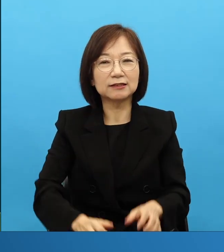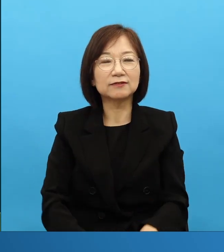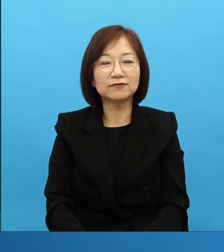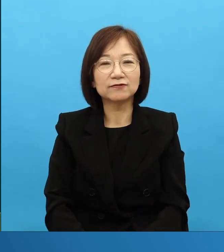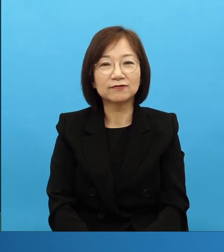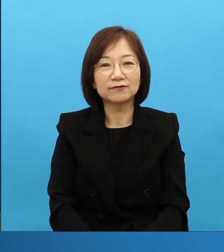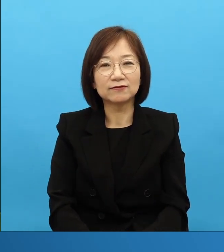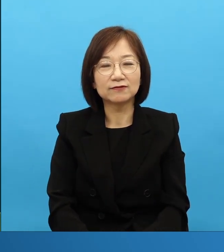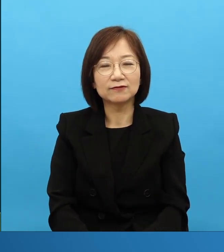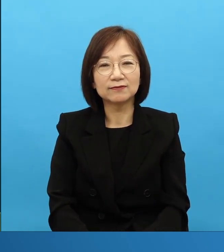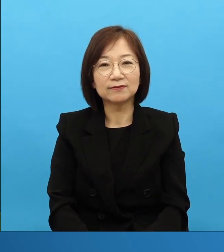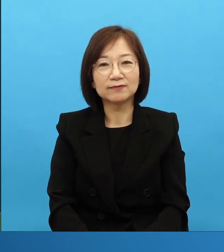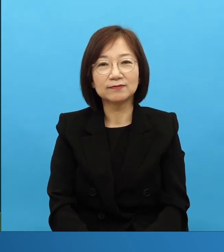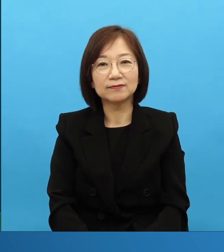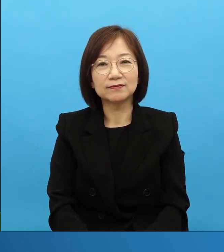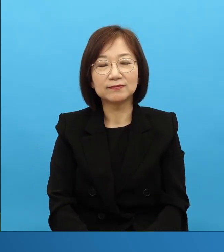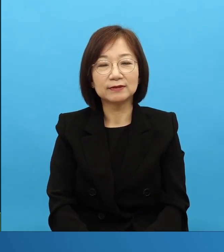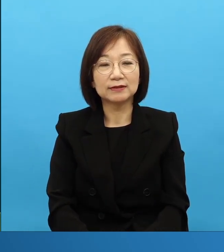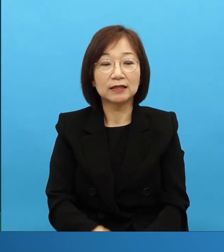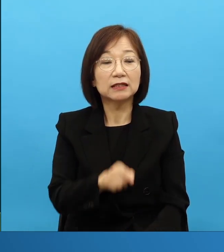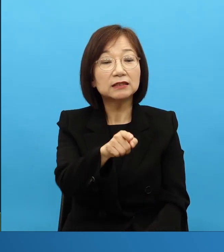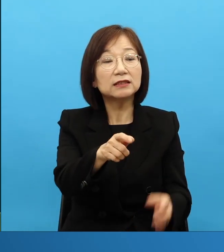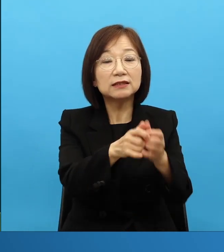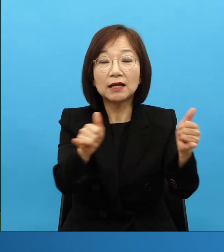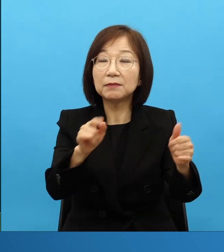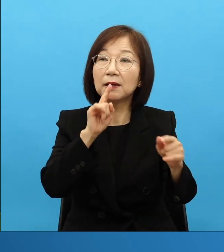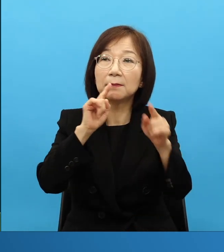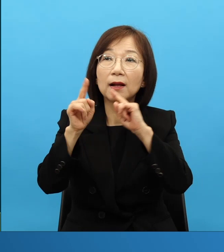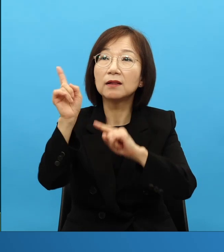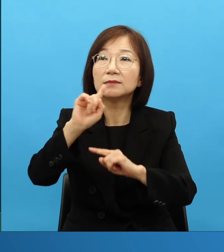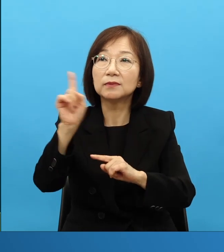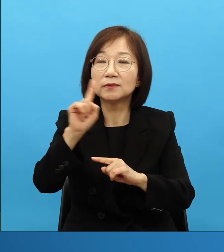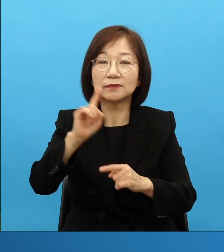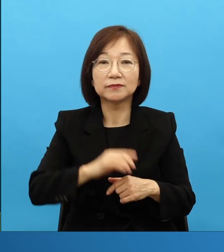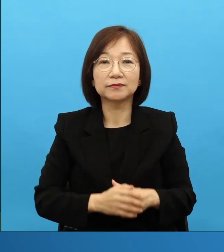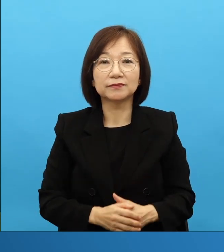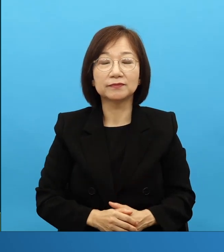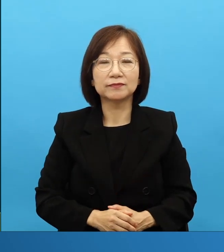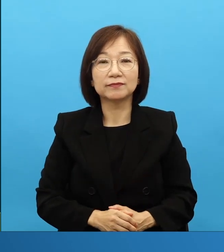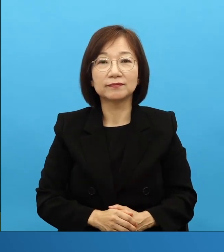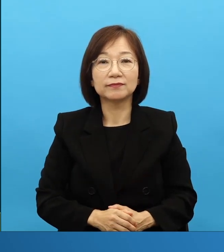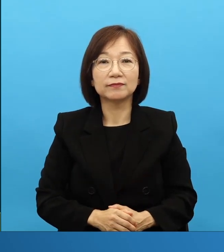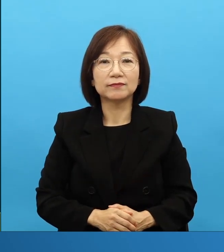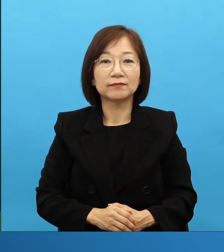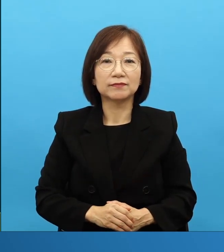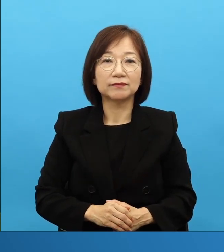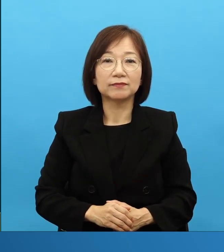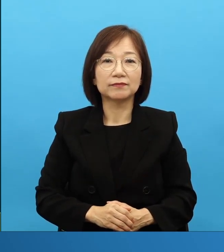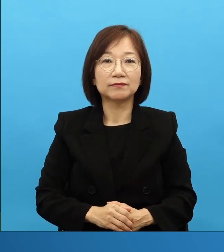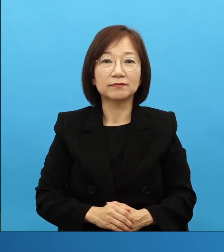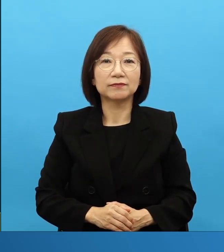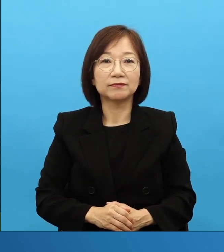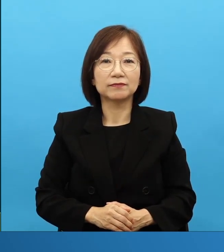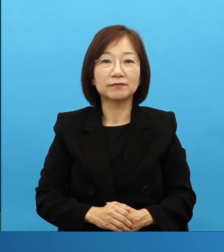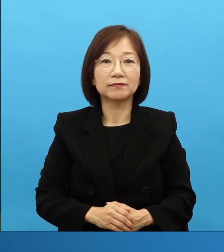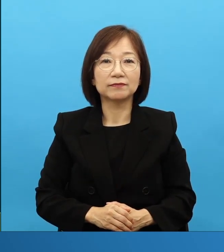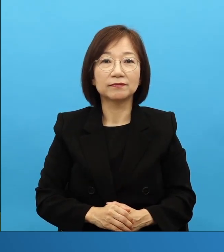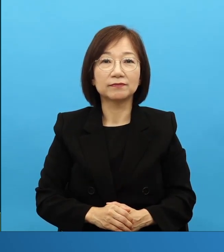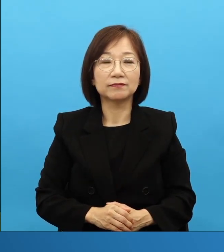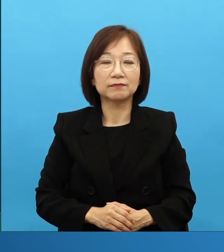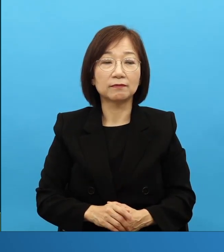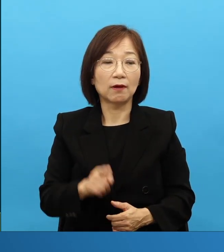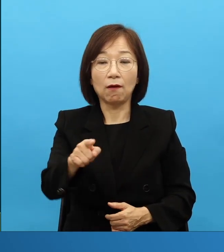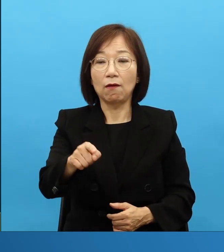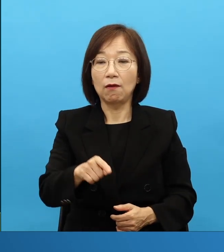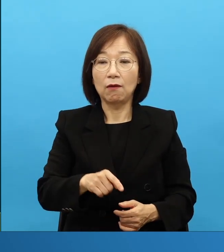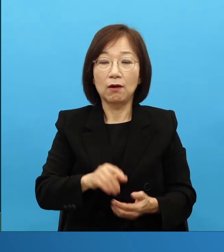all throughout. 그들의 주장입니다. And this is their cause. 그리스도 별 말 안 해요. 아니 너희들이 뭐 바르게 살아야